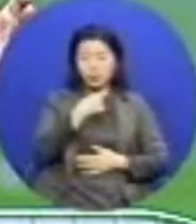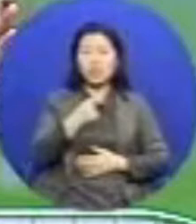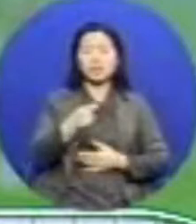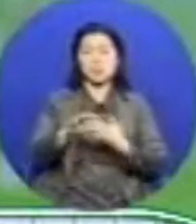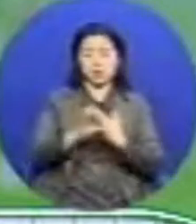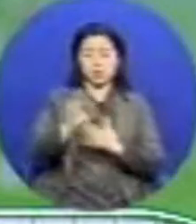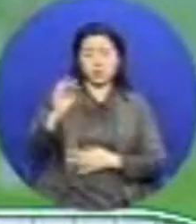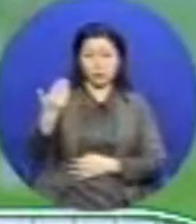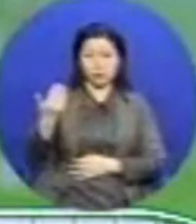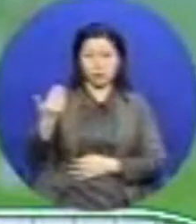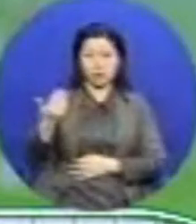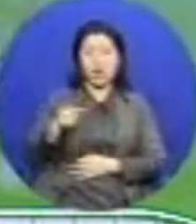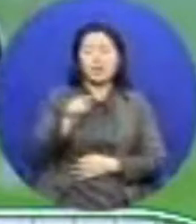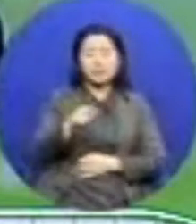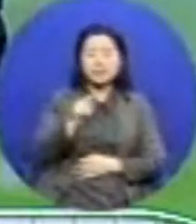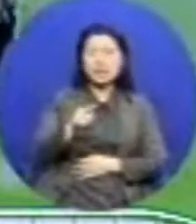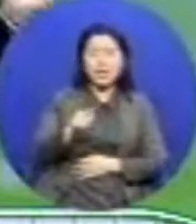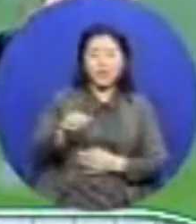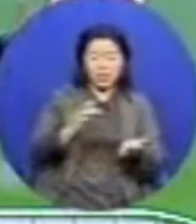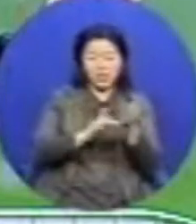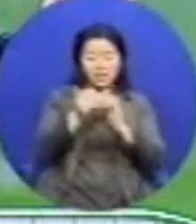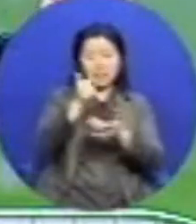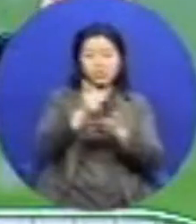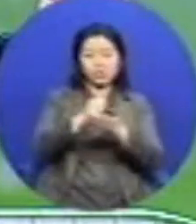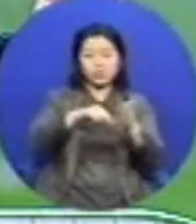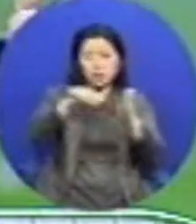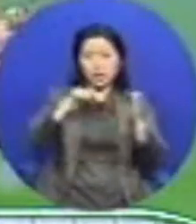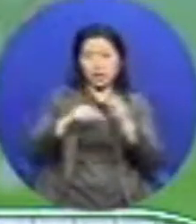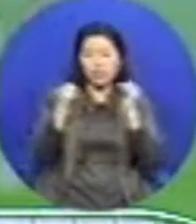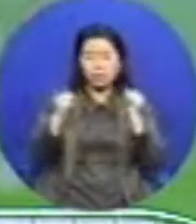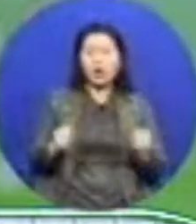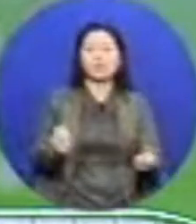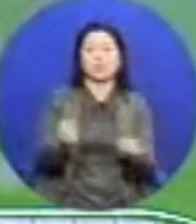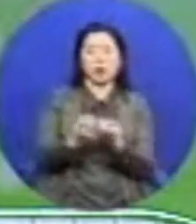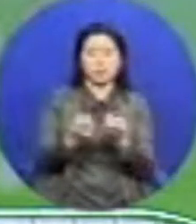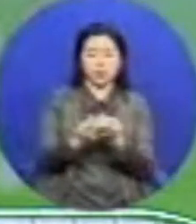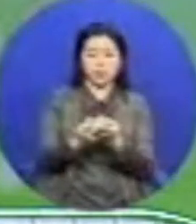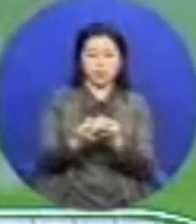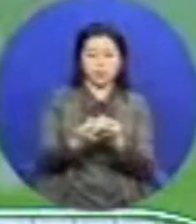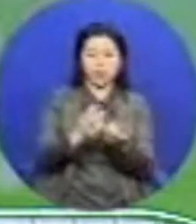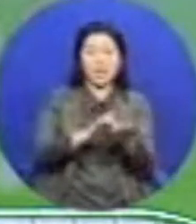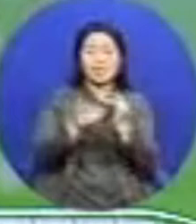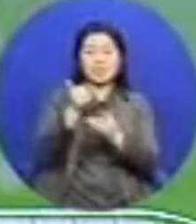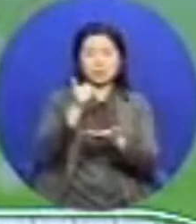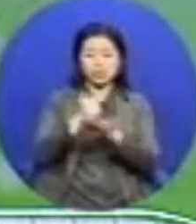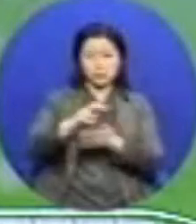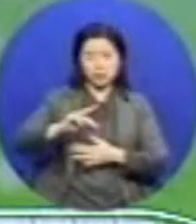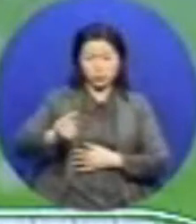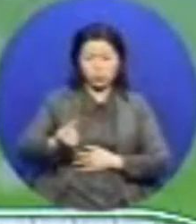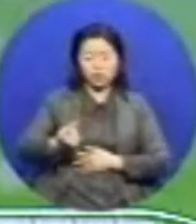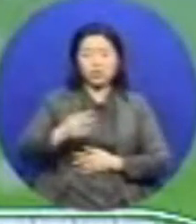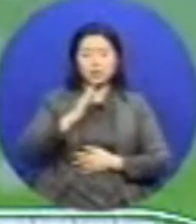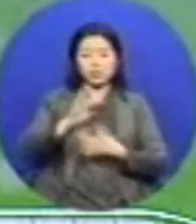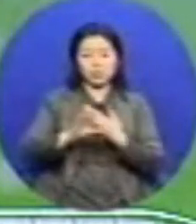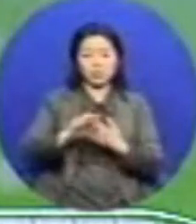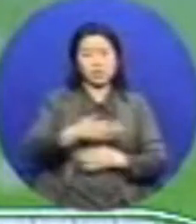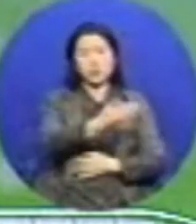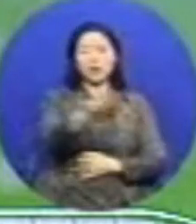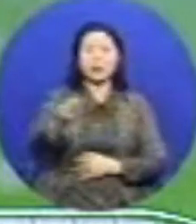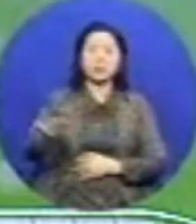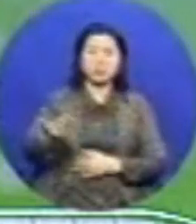거예요 여러분이 예수님 안에 거하라 고 하면 예수님도 여러분 한 이거 하십니다